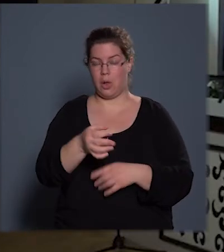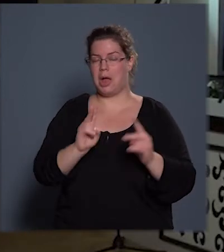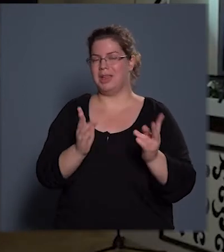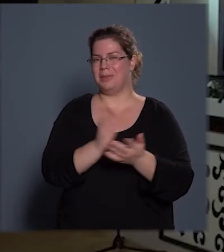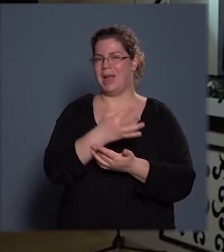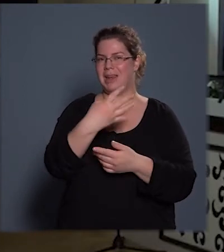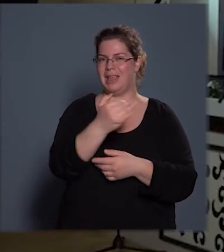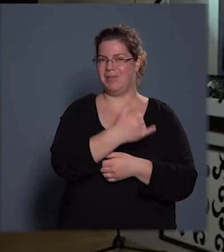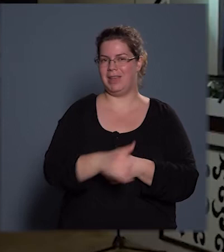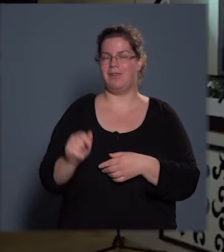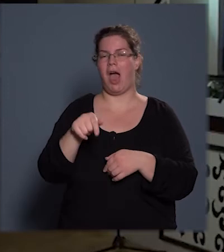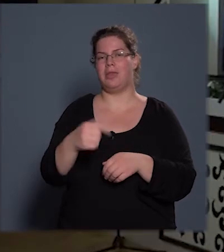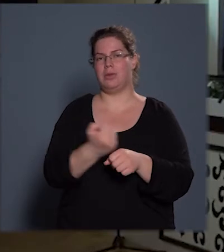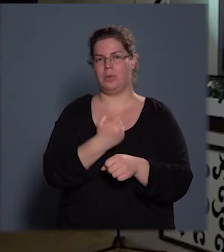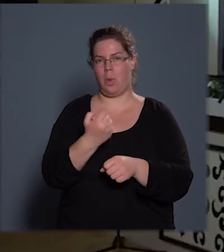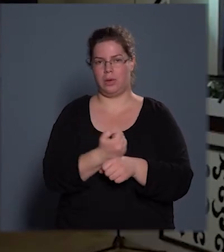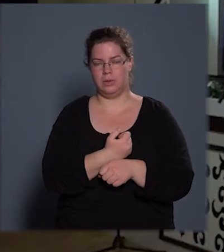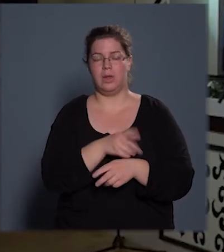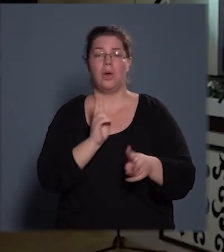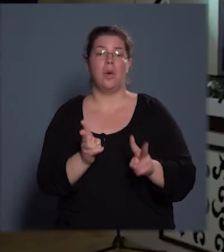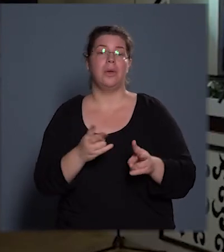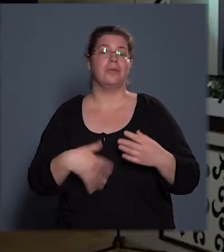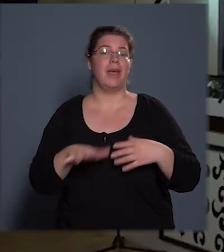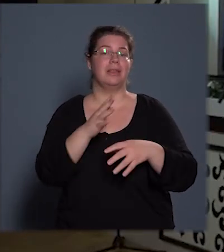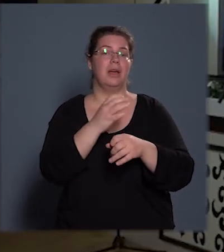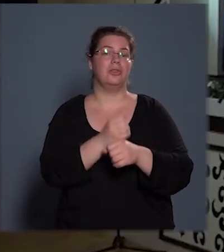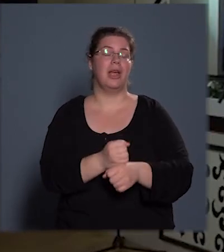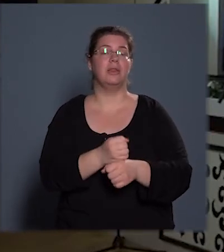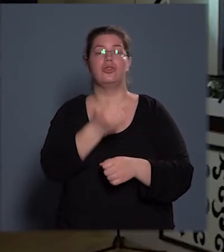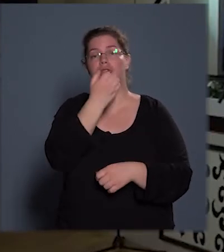40 éve azon dolgoztok, hogy fenntartsátok saját